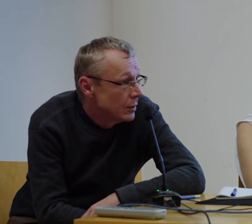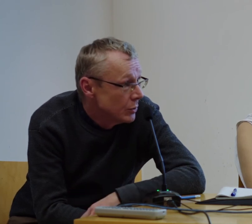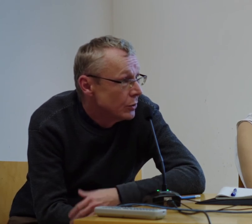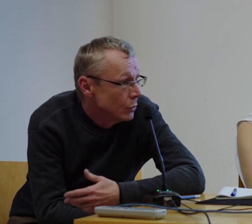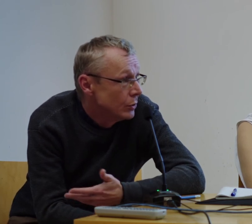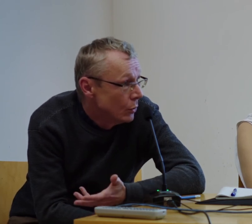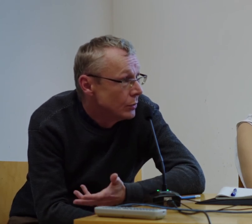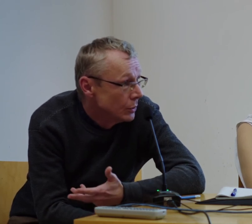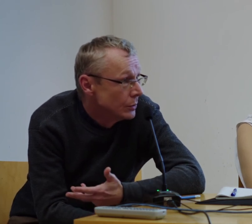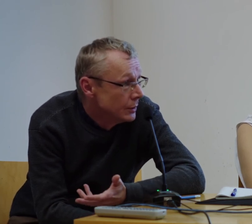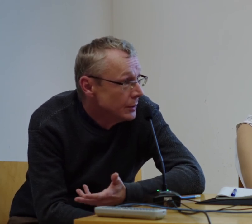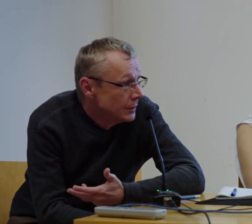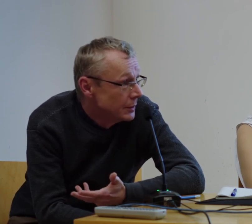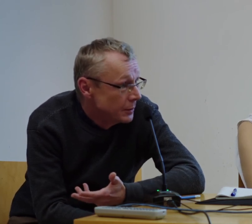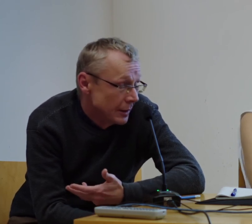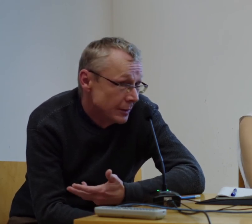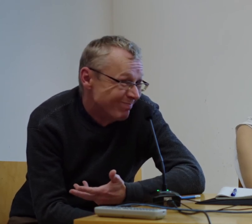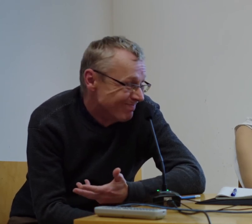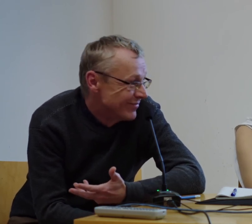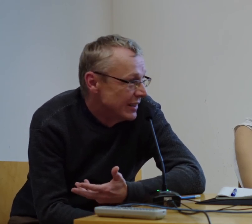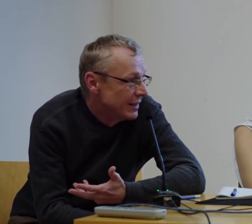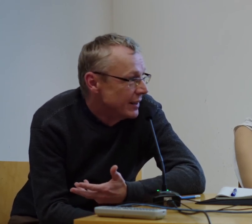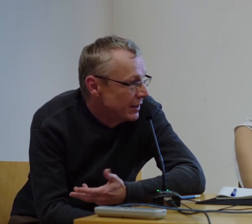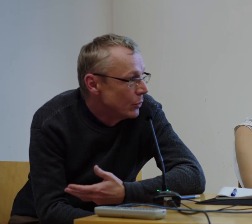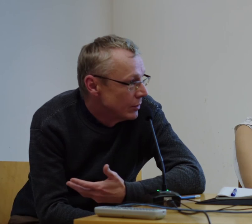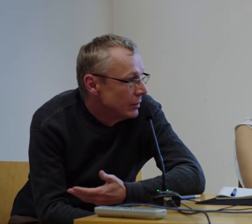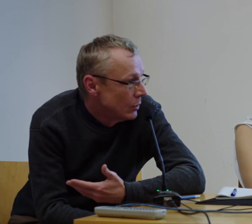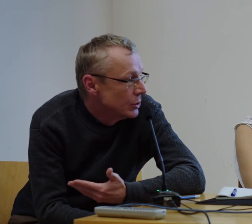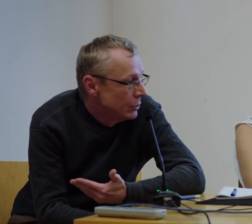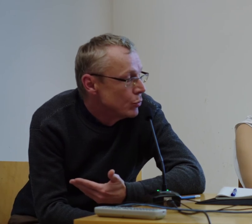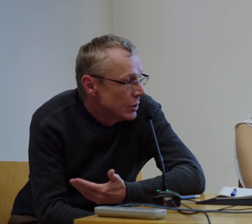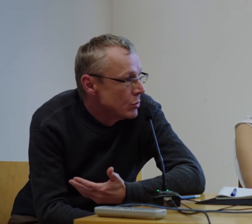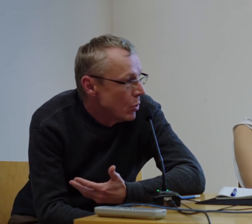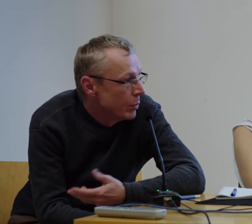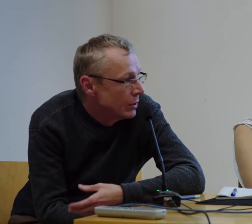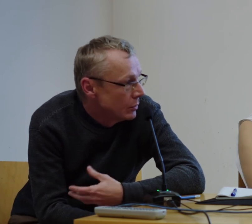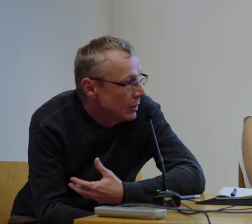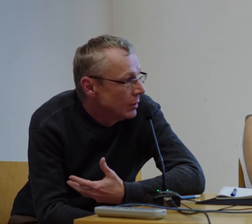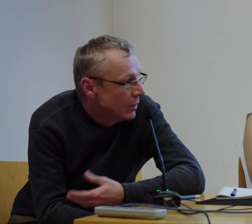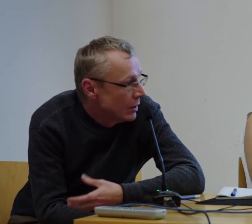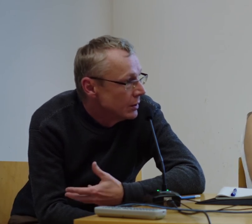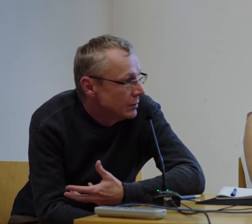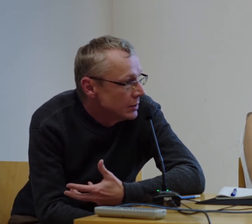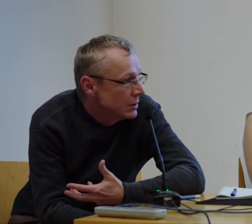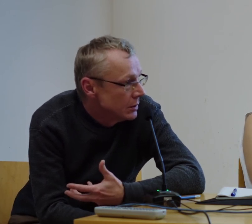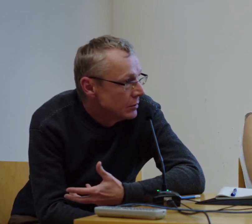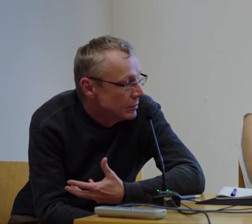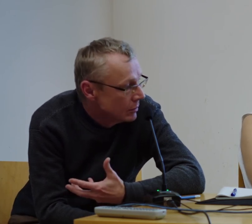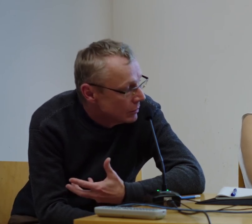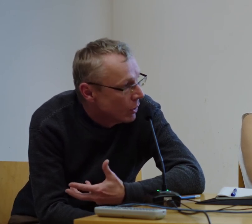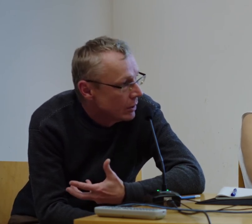dialekticky řekneme, že to i to, jo. A jako každý to může asi uchopit jako na základě